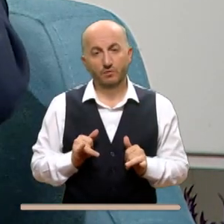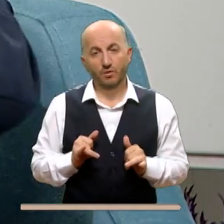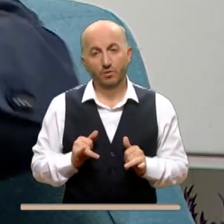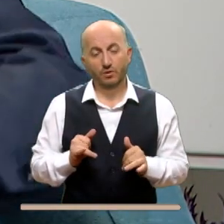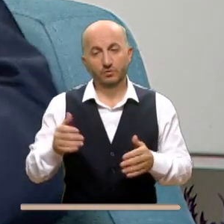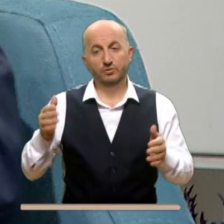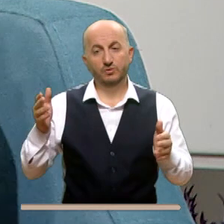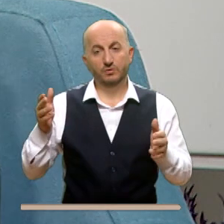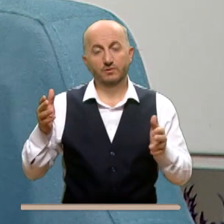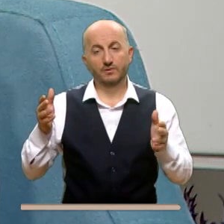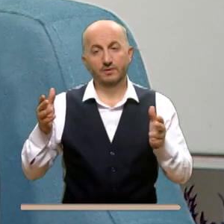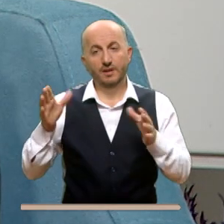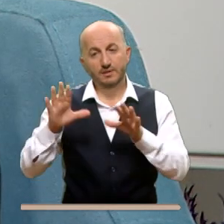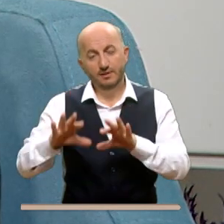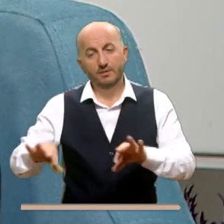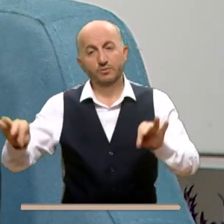oluşturduğumuz, etrafını